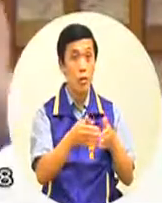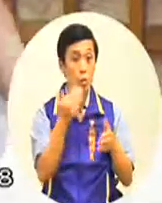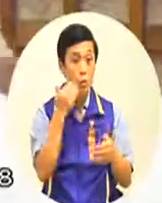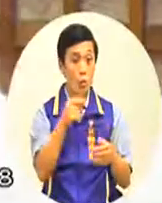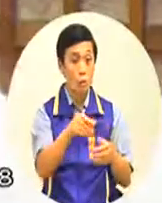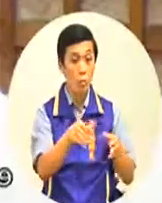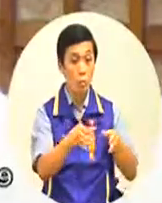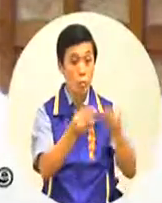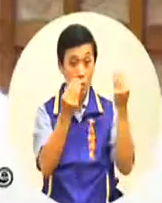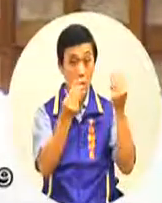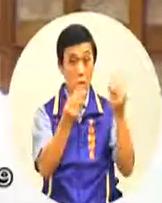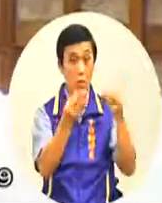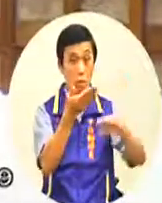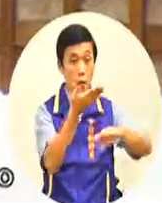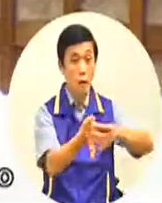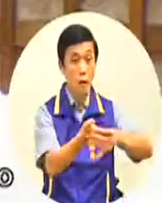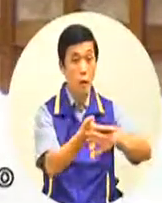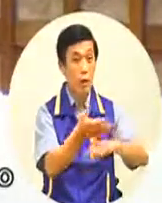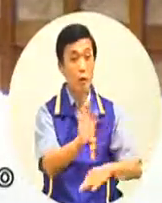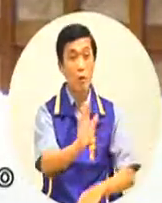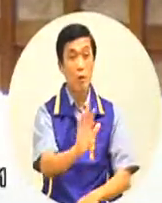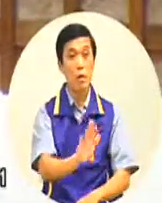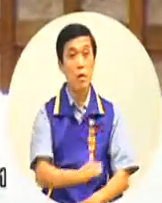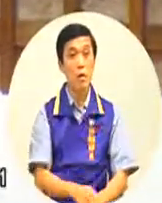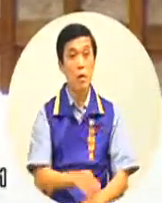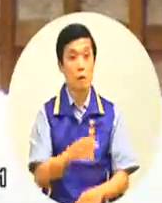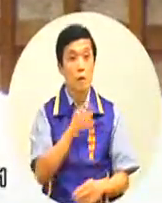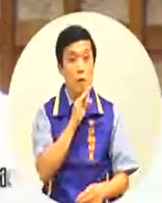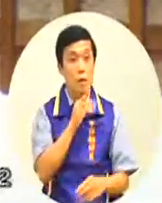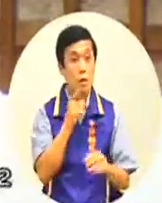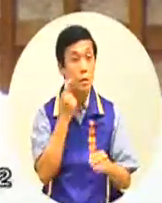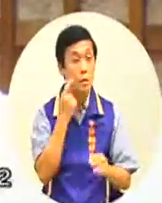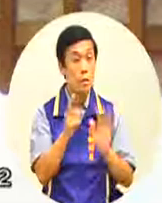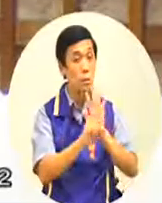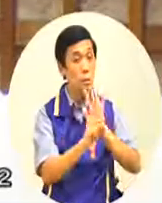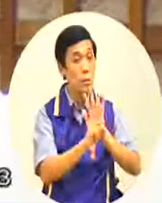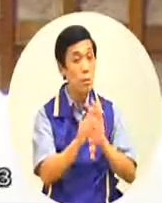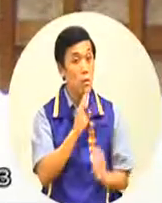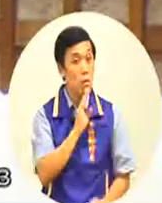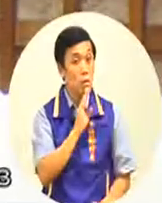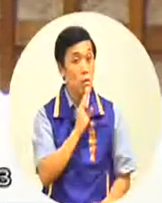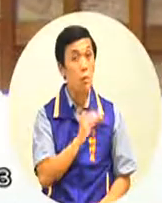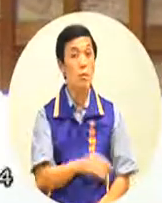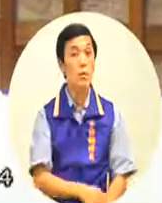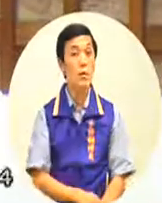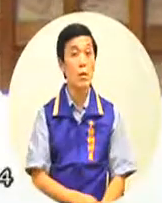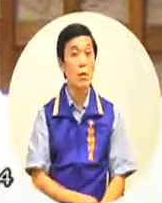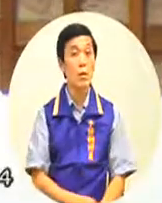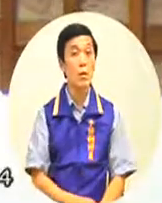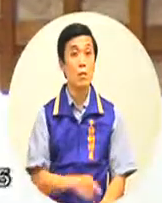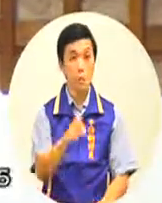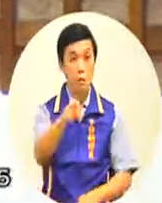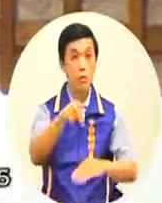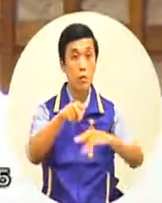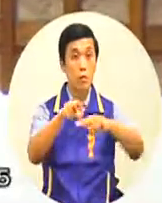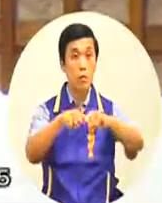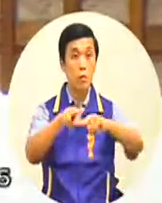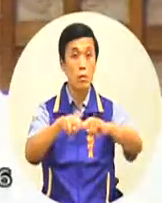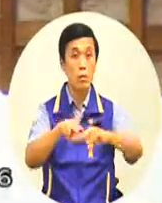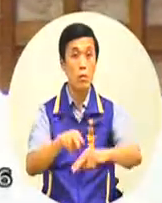唔免搁用迄两个你遐看水个哦啦。看水个，着我钱来装红桃啊。来，你请坐来，对